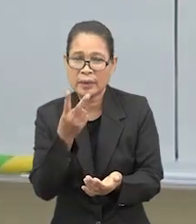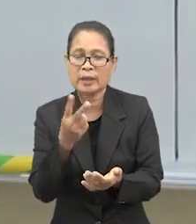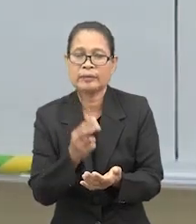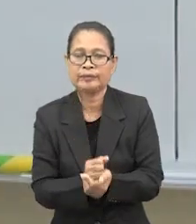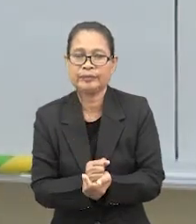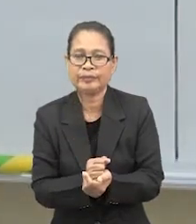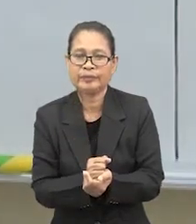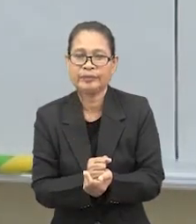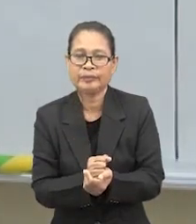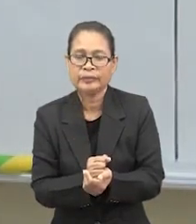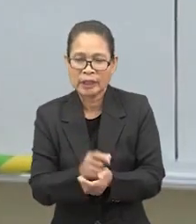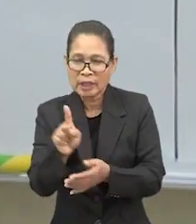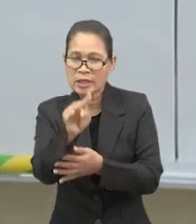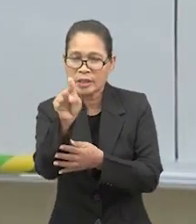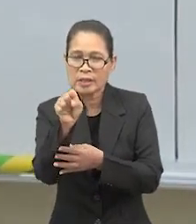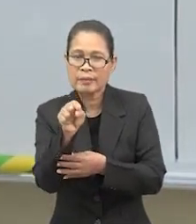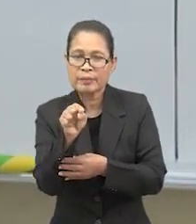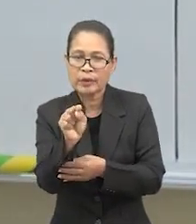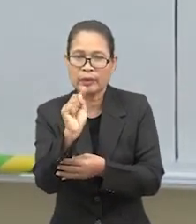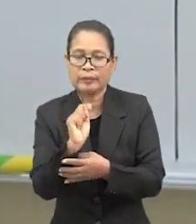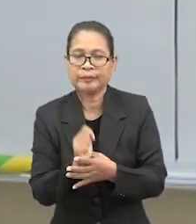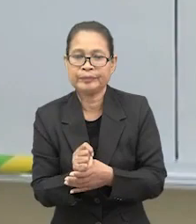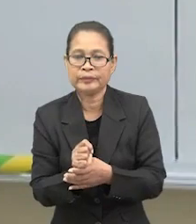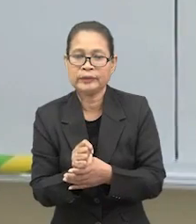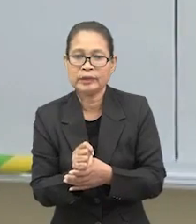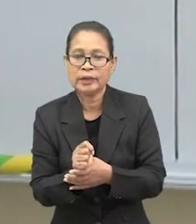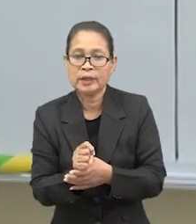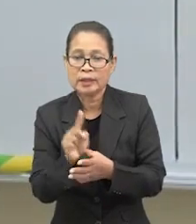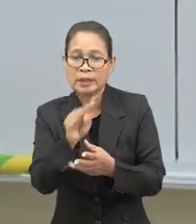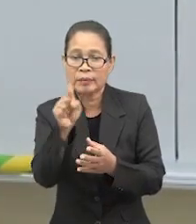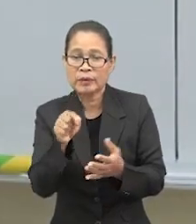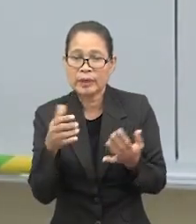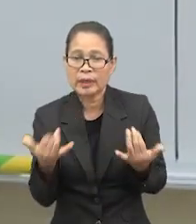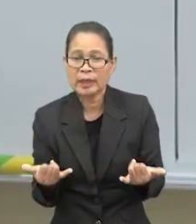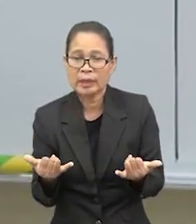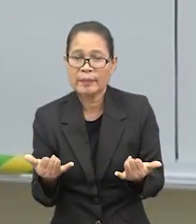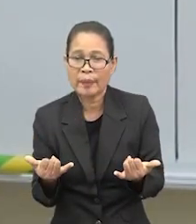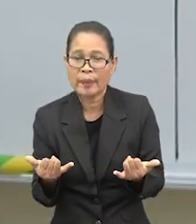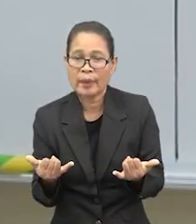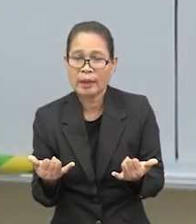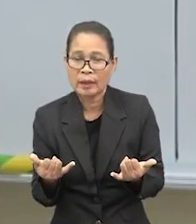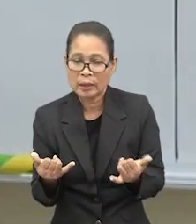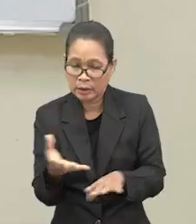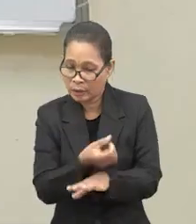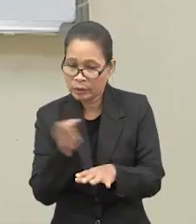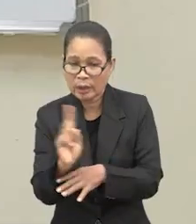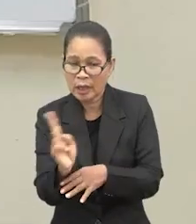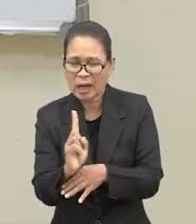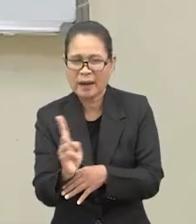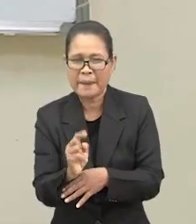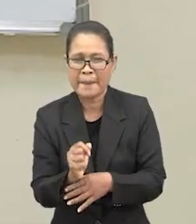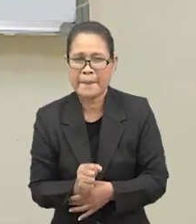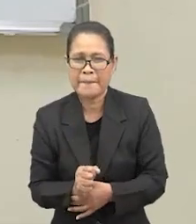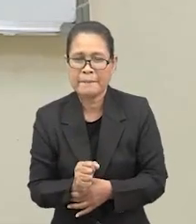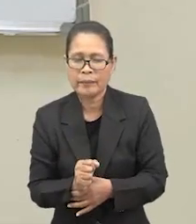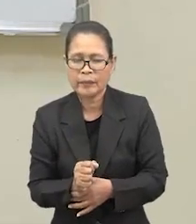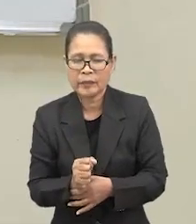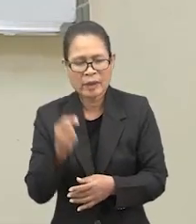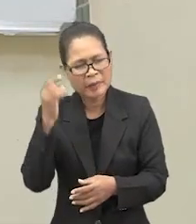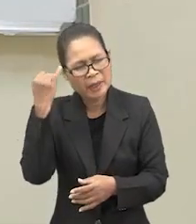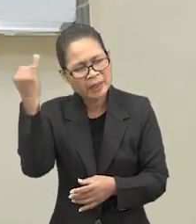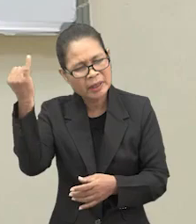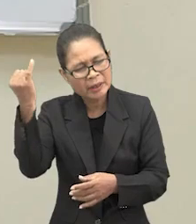miền ấy cứ xăm nù hay xăm nù đi cho tới tàm